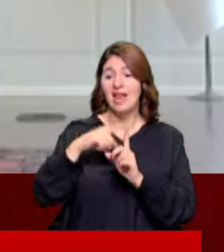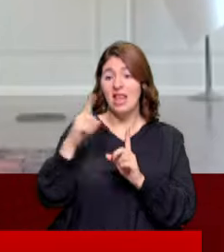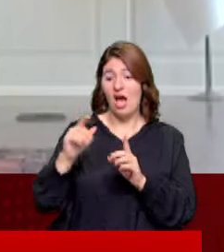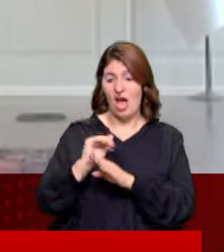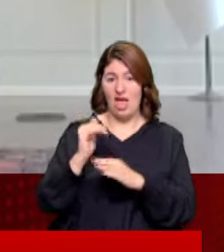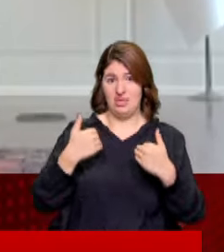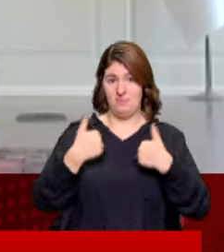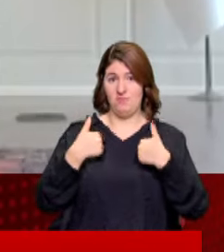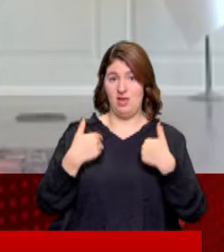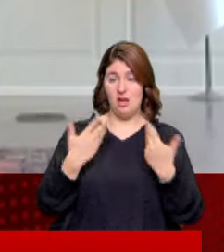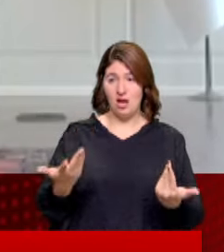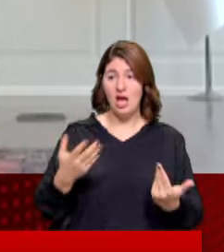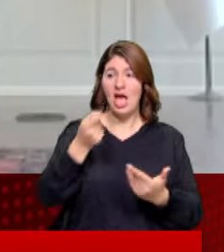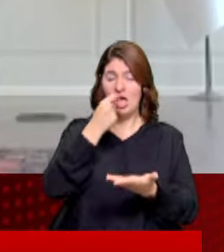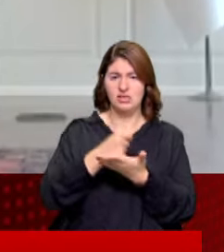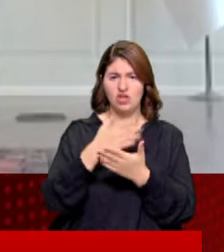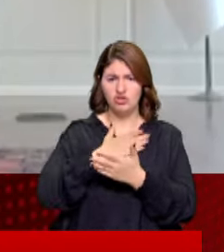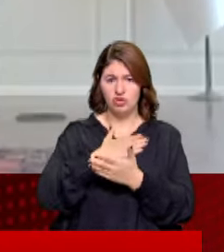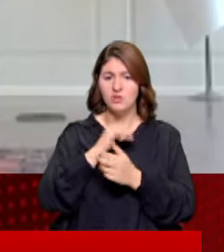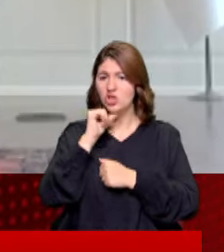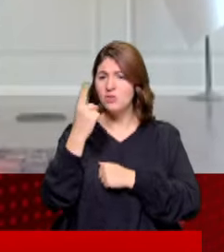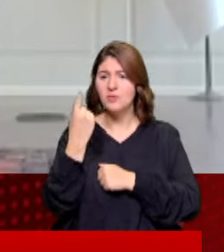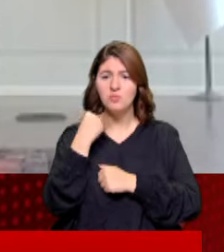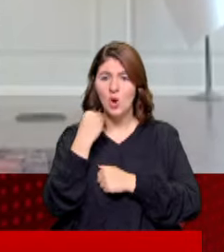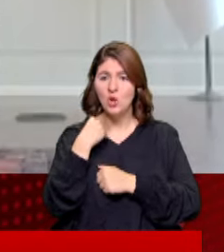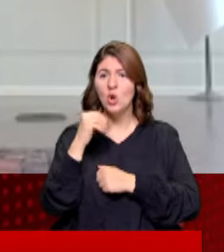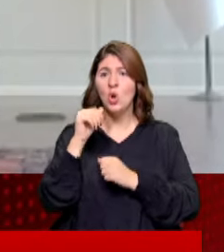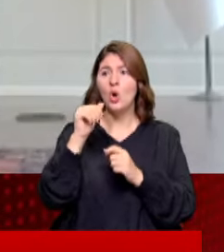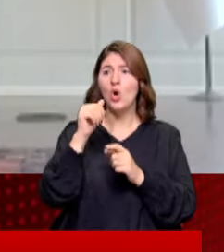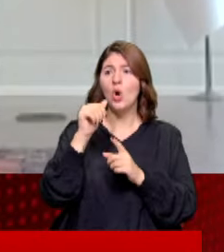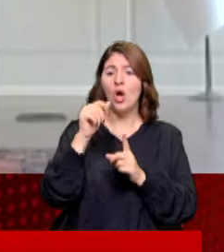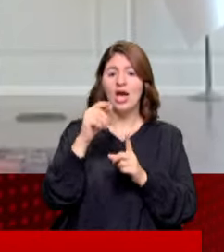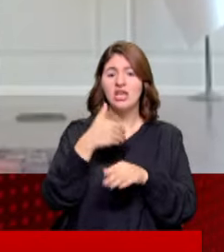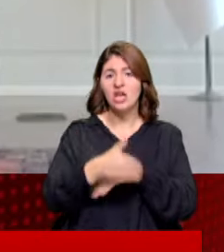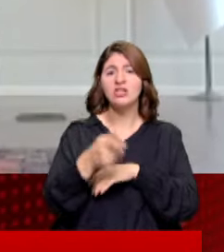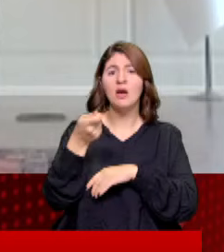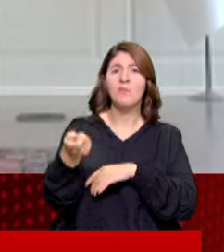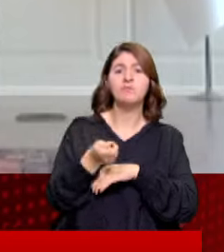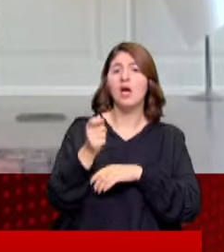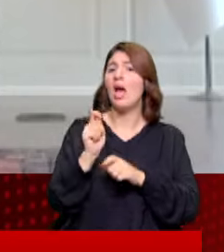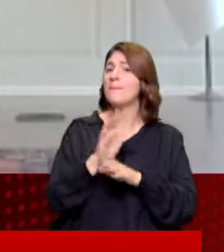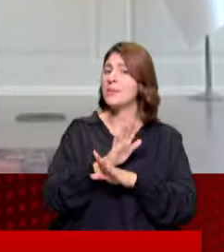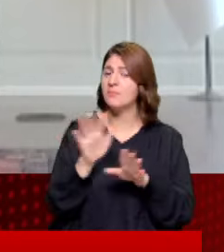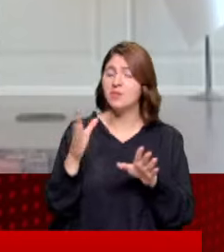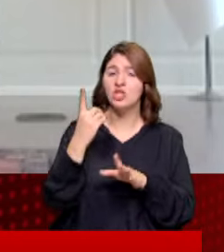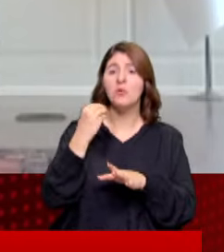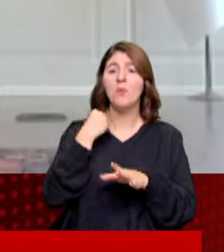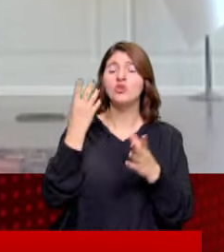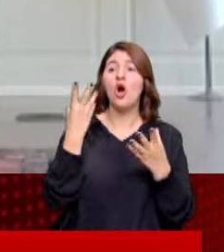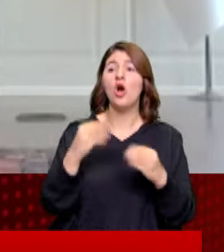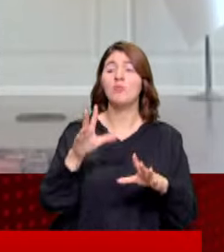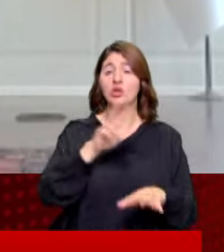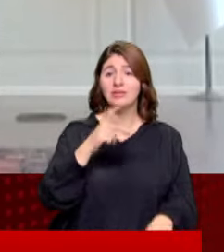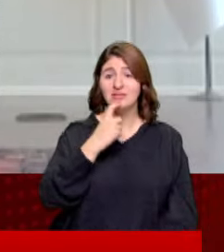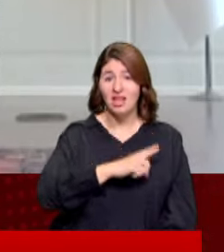hayatımda eczacıyım. Hiçbir borç gününden sonra ödemezlik yapmadım. Hiçbir borcu olmayan